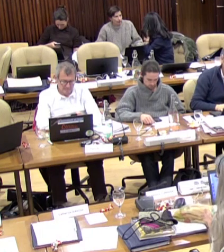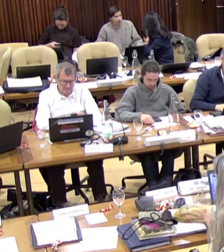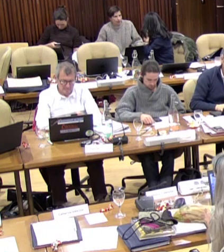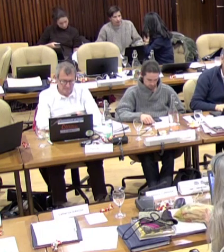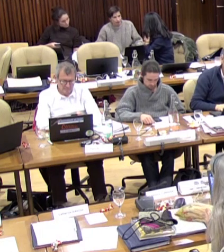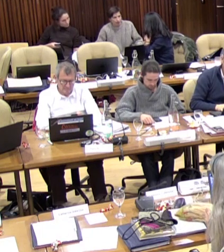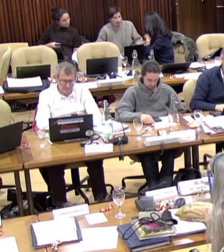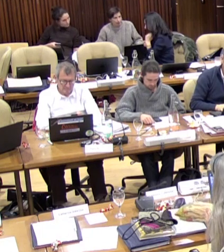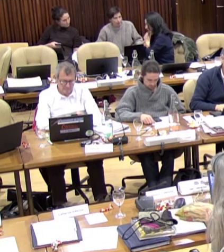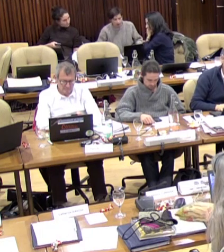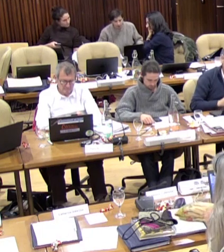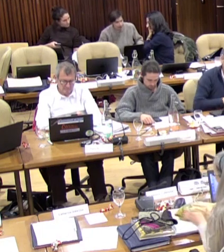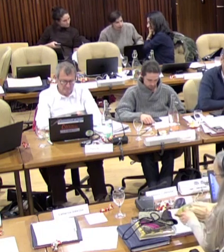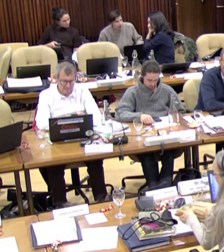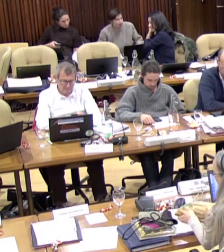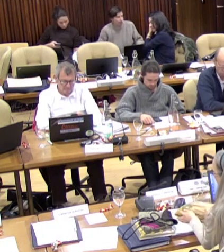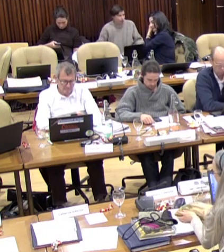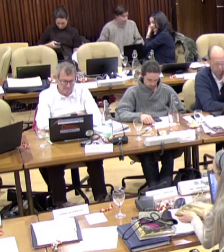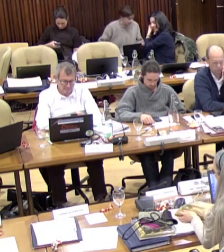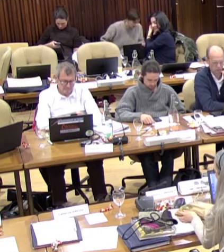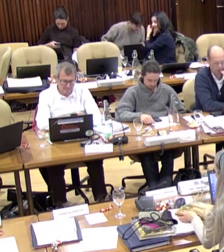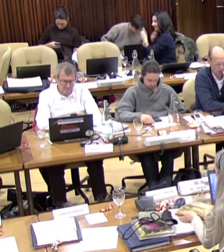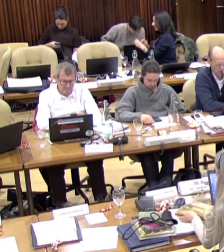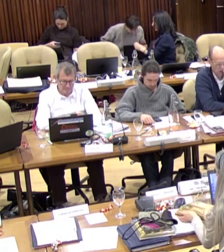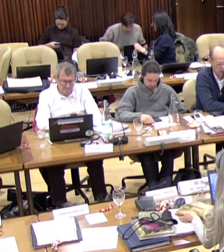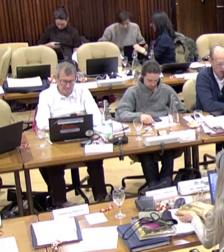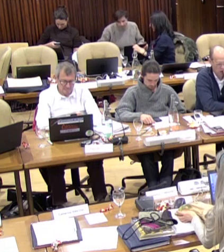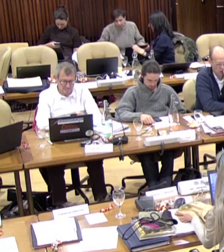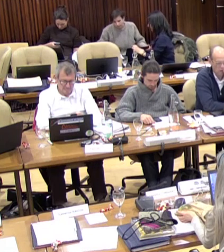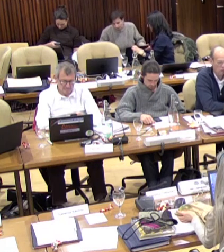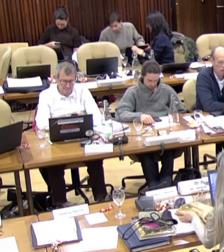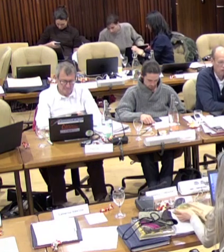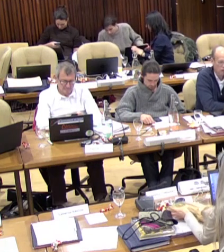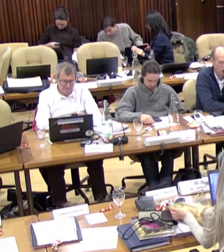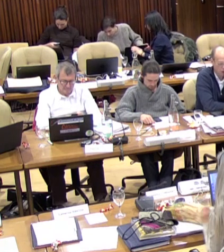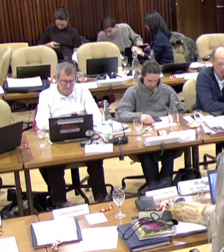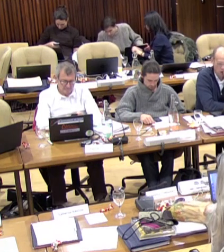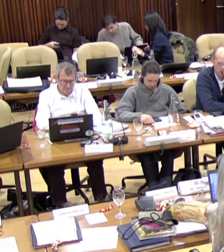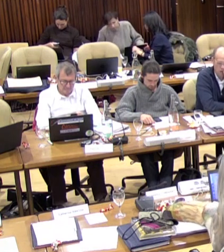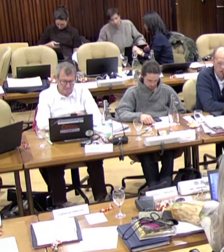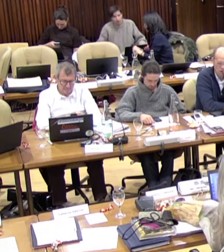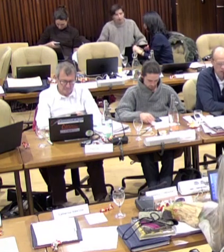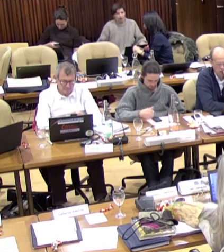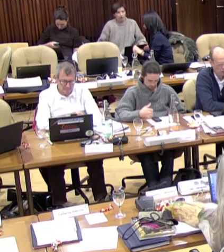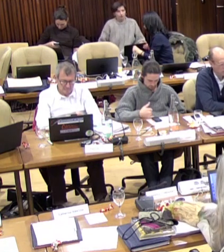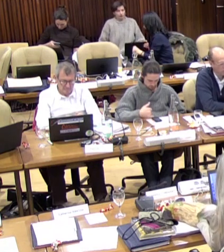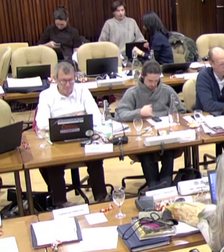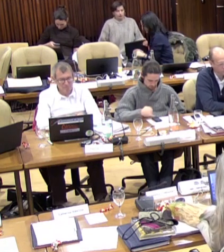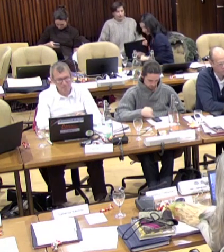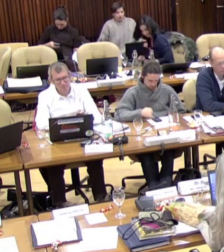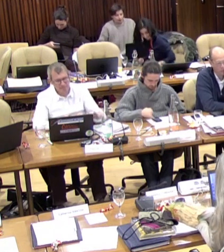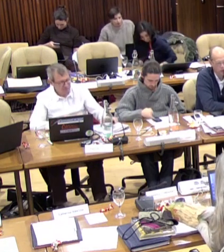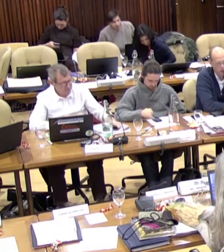plusieurs éléments d'abord une situation de gestion de fait qui est soulevée dans le rapport ensuite un